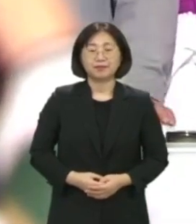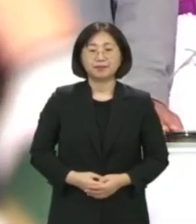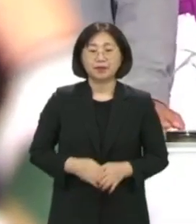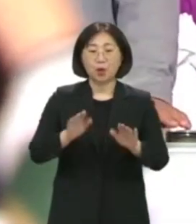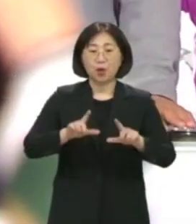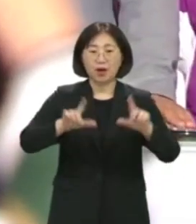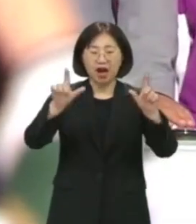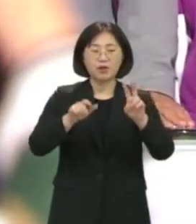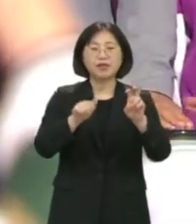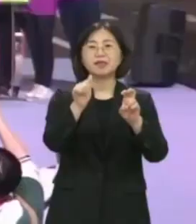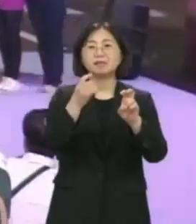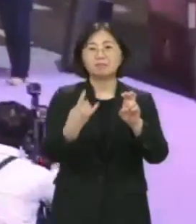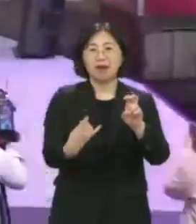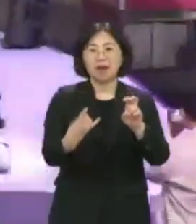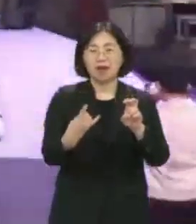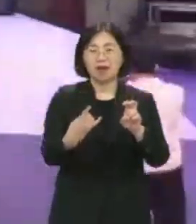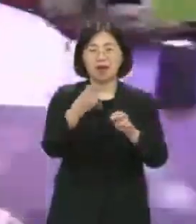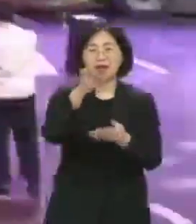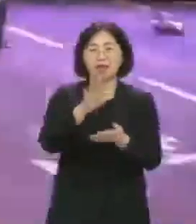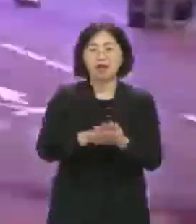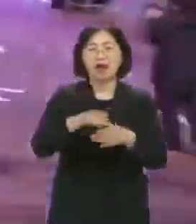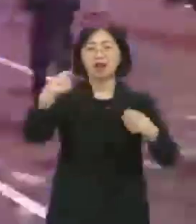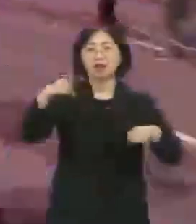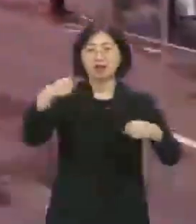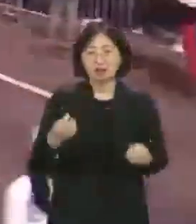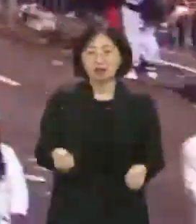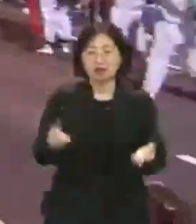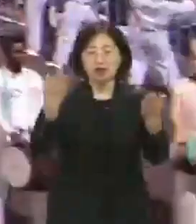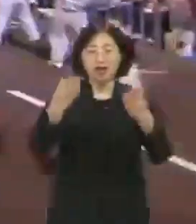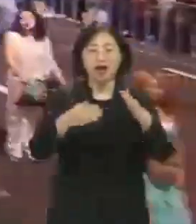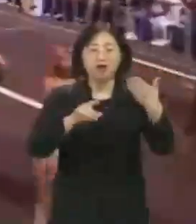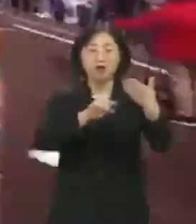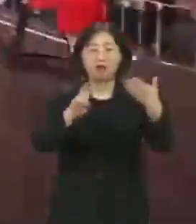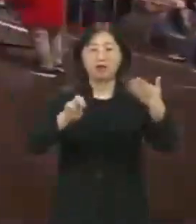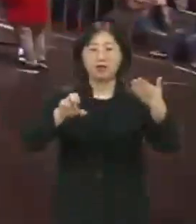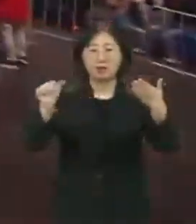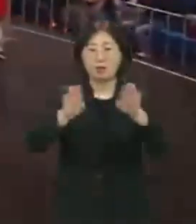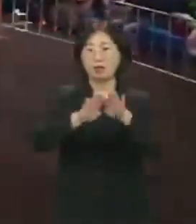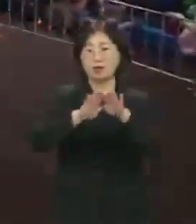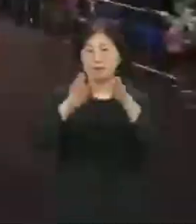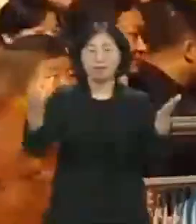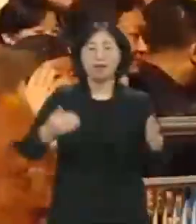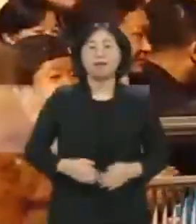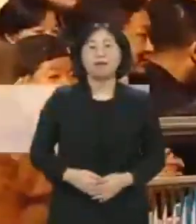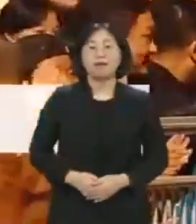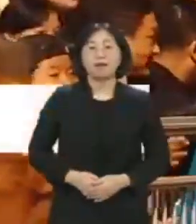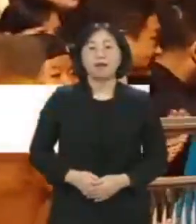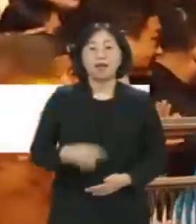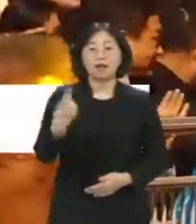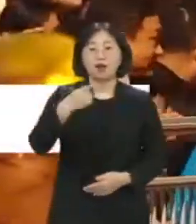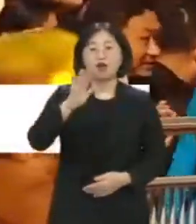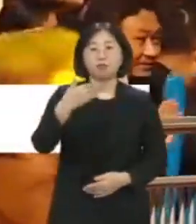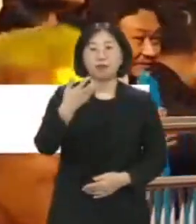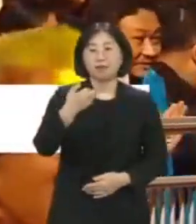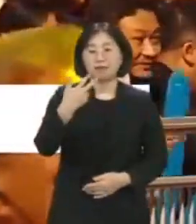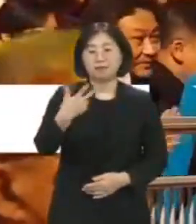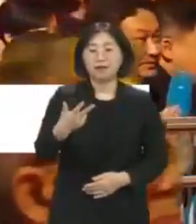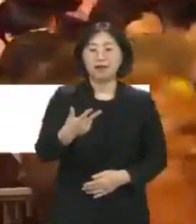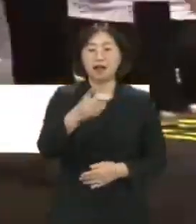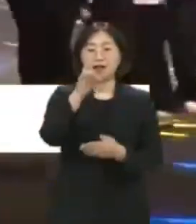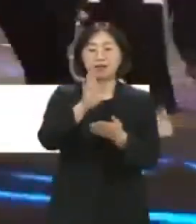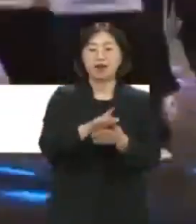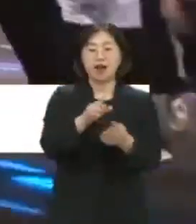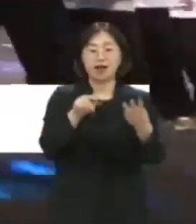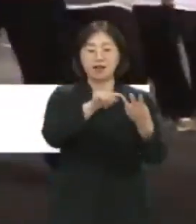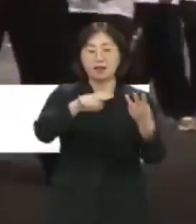올해로 20번째를 맞는 천안 흥타령 춤축제가 오는 25일 개막합니다. 지난 1987년 천안